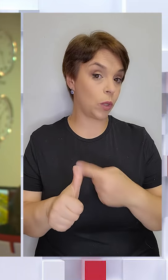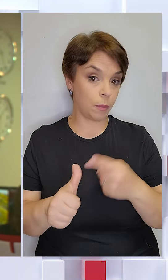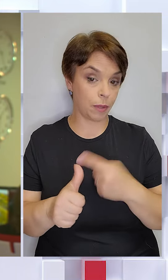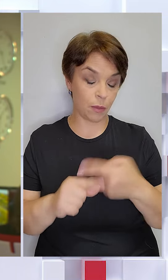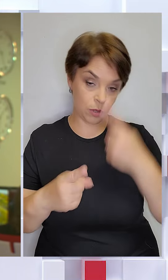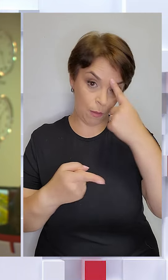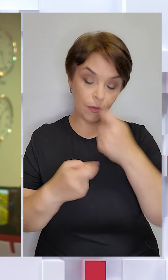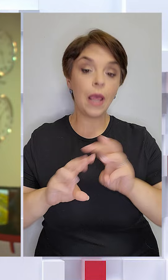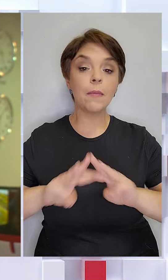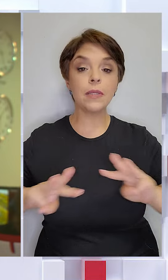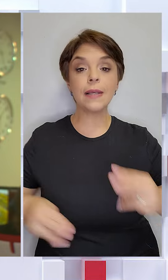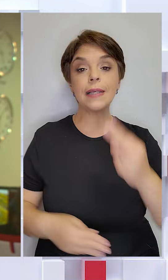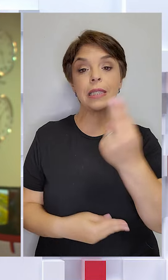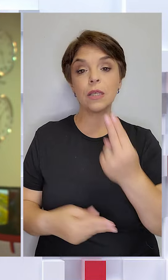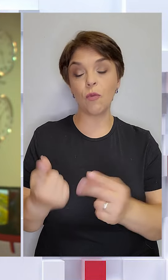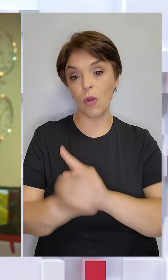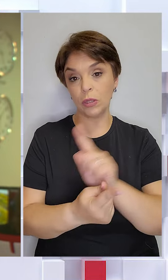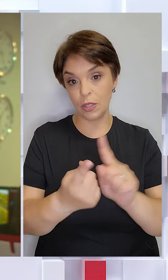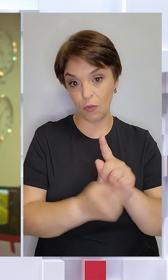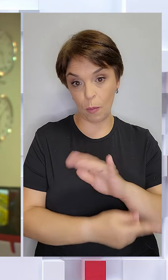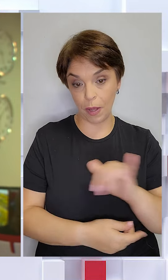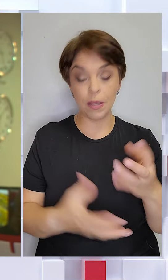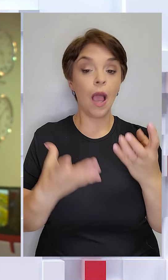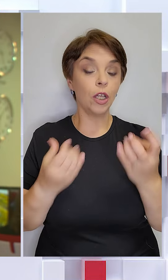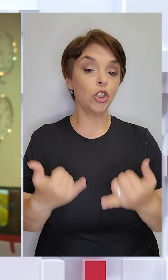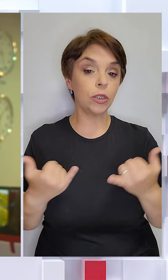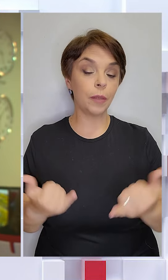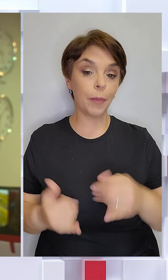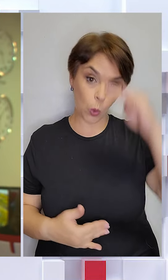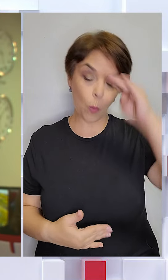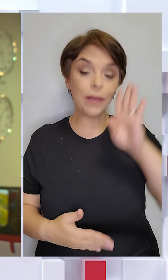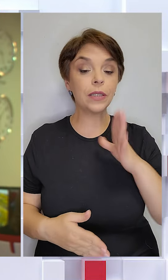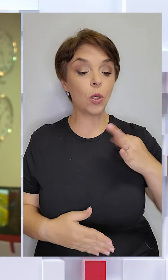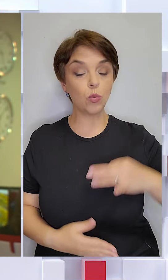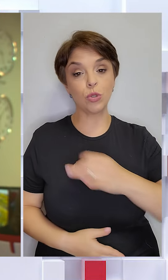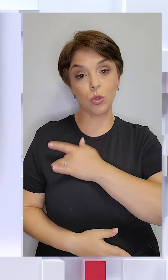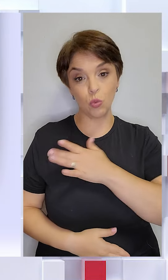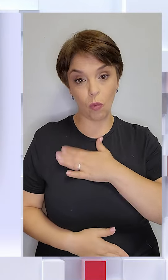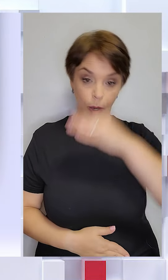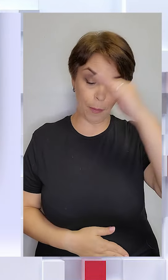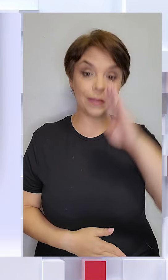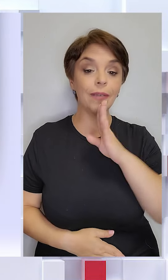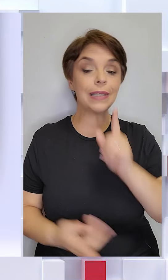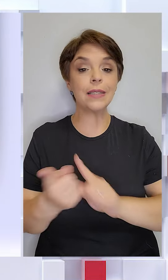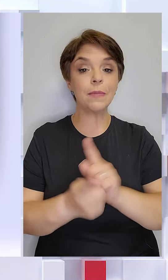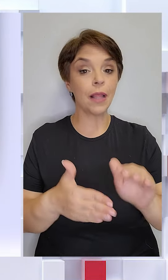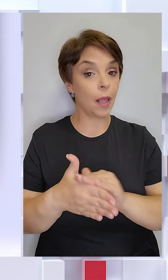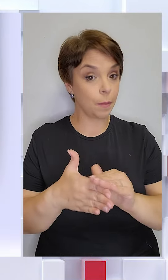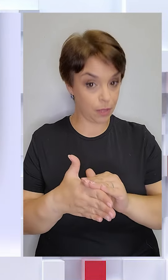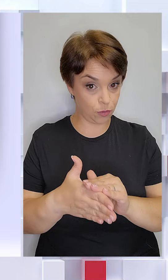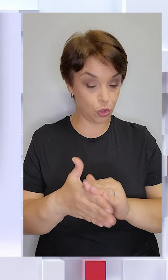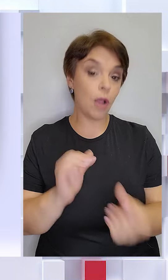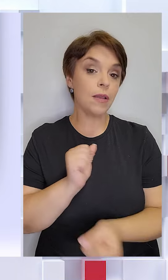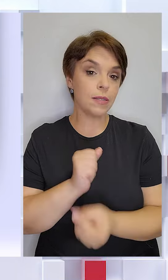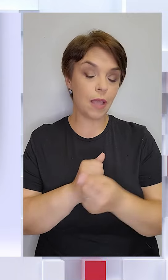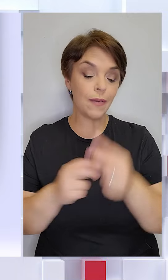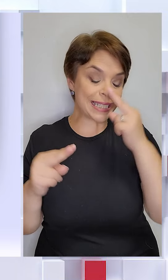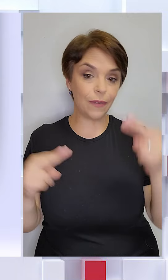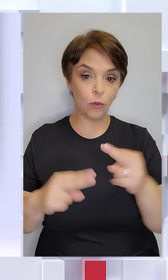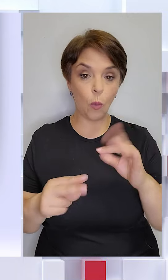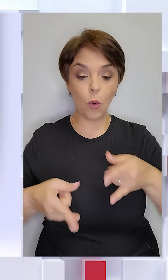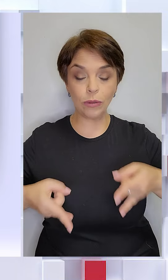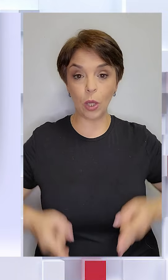це повідомляє Міністерство цифрової трансформації. А ще тепер і в батьків-усиновлювачів та батьків, які змінили прізвище, з'являться